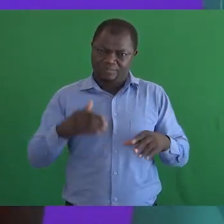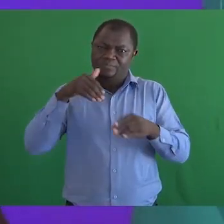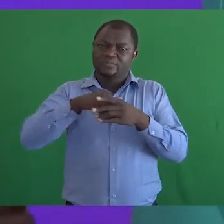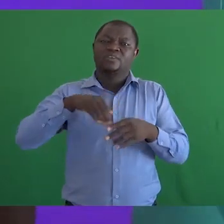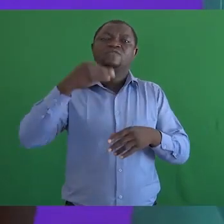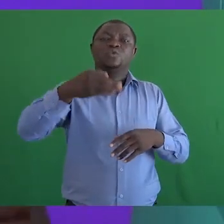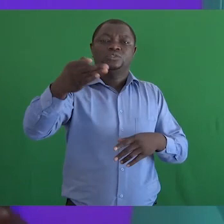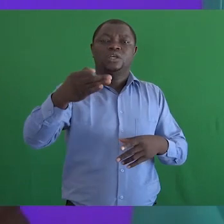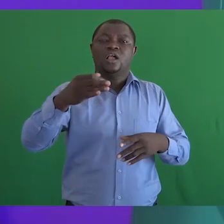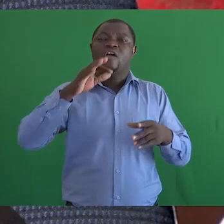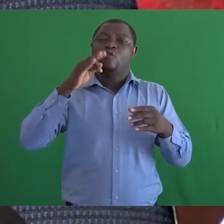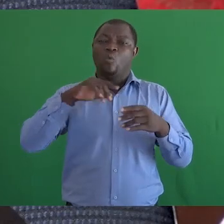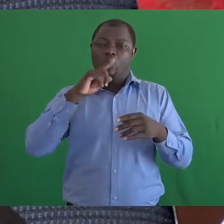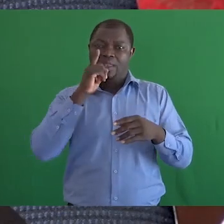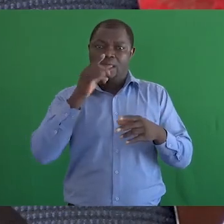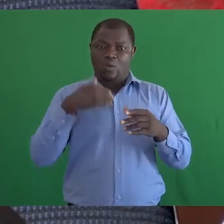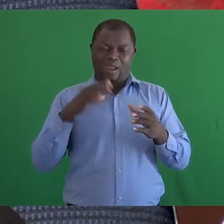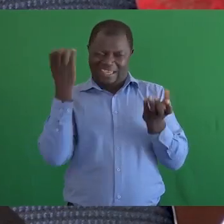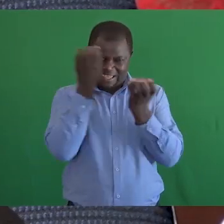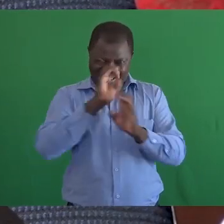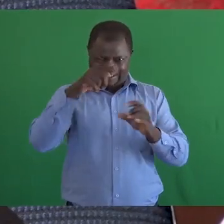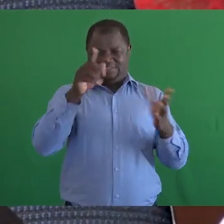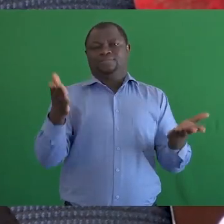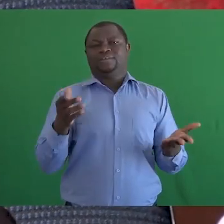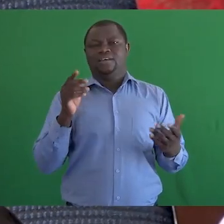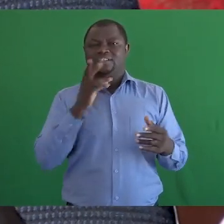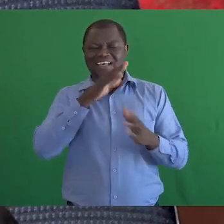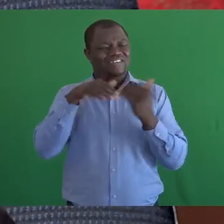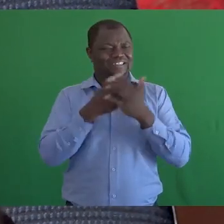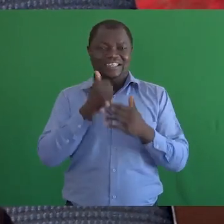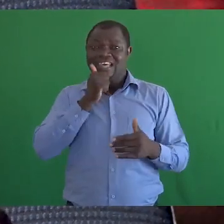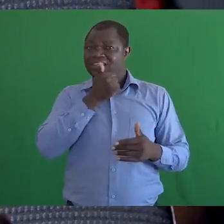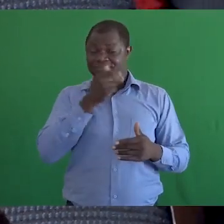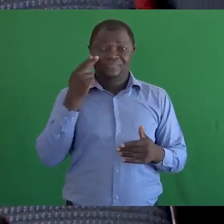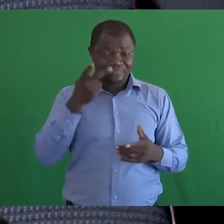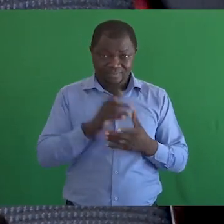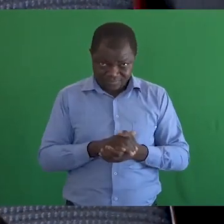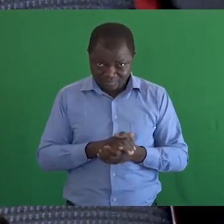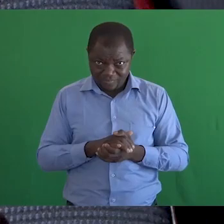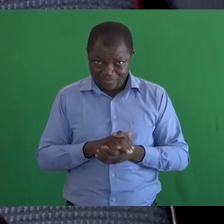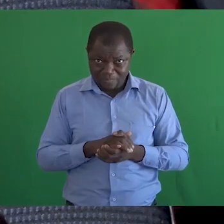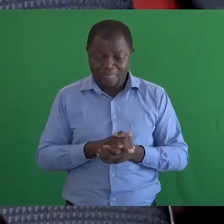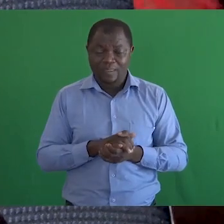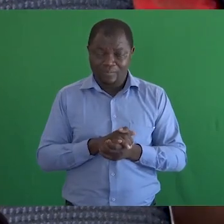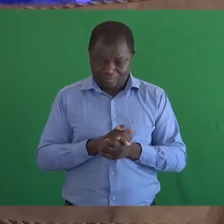achatevera kuguma kunoita kuteera mashoko makuku tataura nachiremba nai